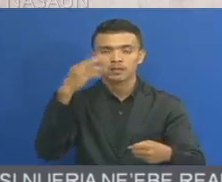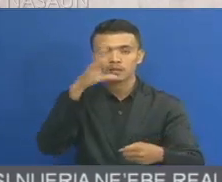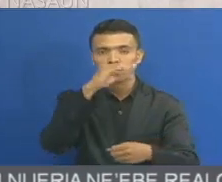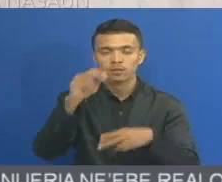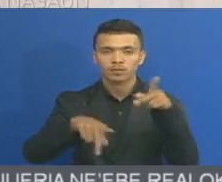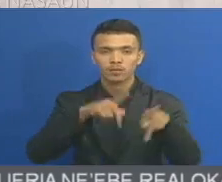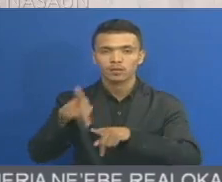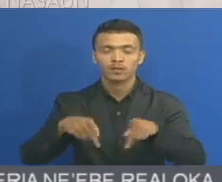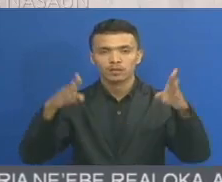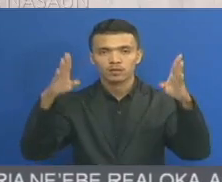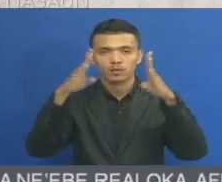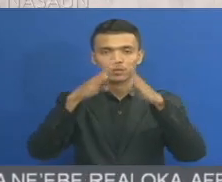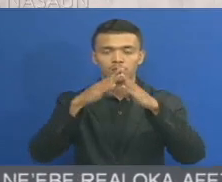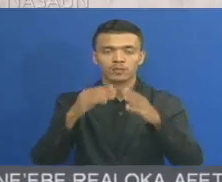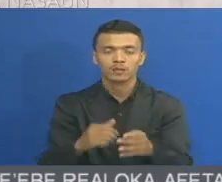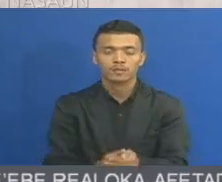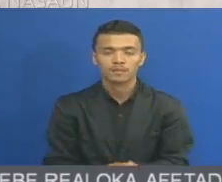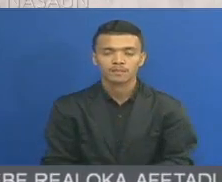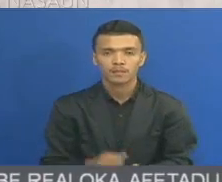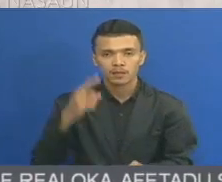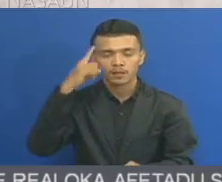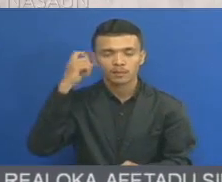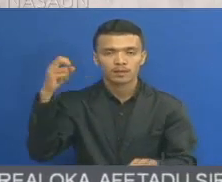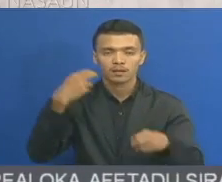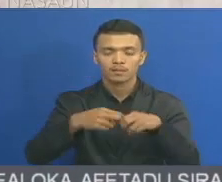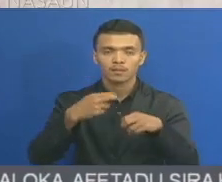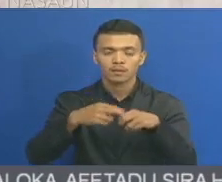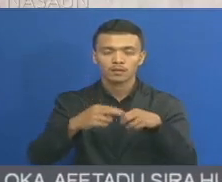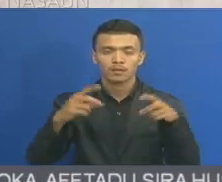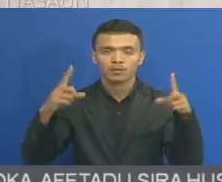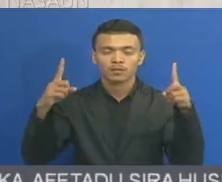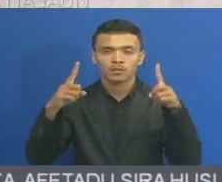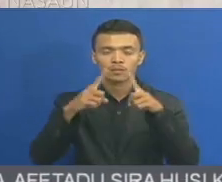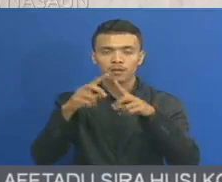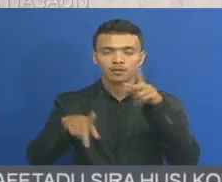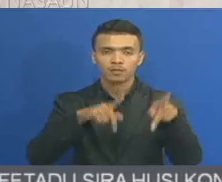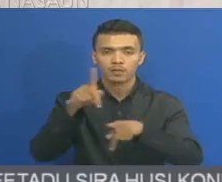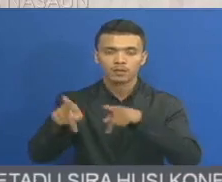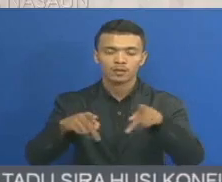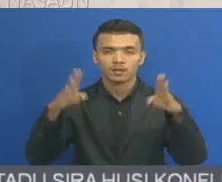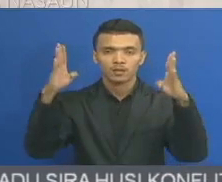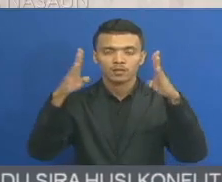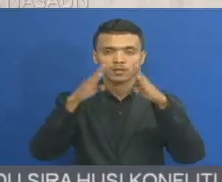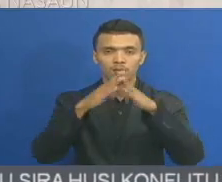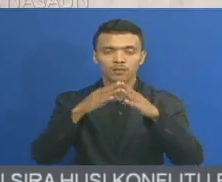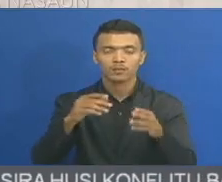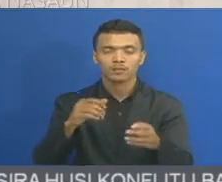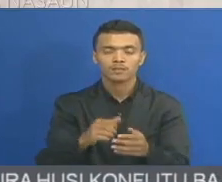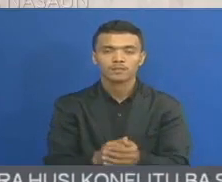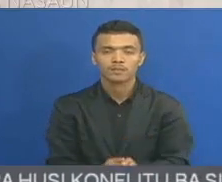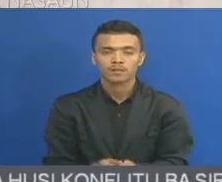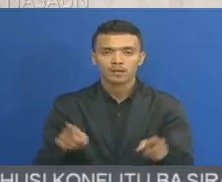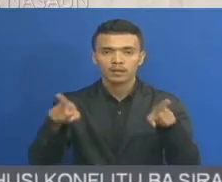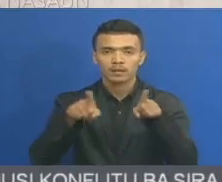ni helapat. Tambane idane impactu tepebes ba kumdadi ni helapatin ho amfatin sir. Ane